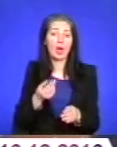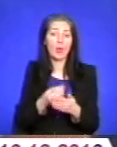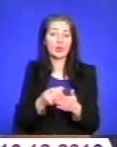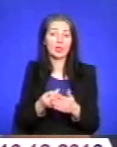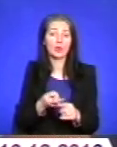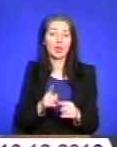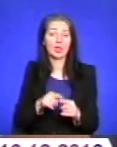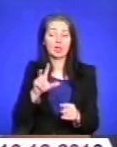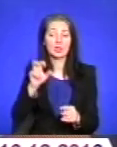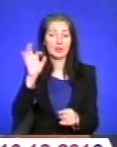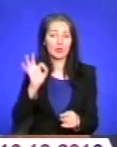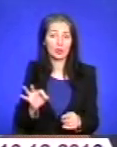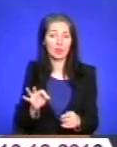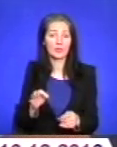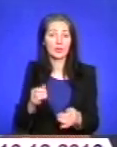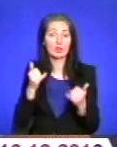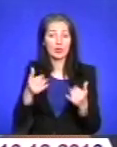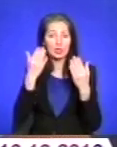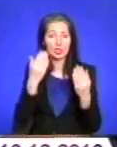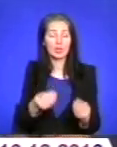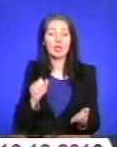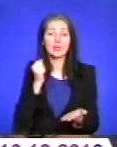сьогоднішній день знову ж таки затвердили,